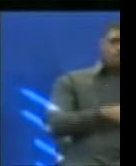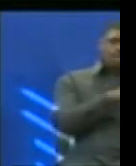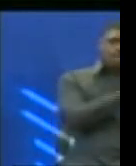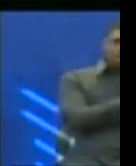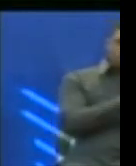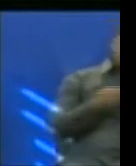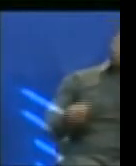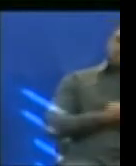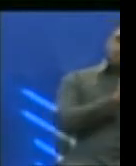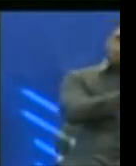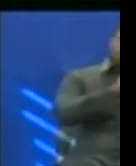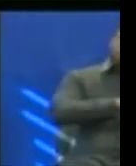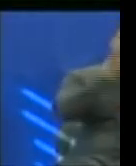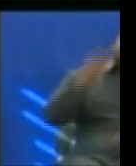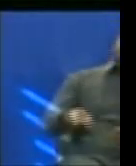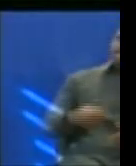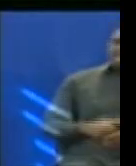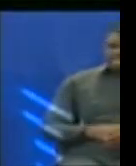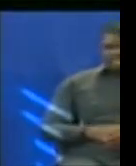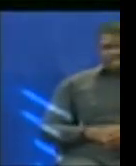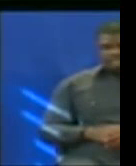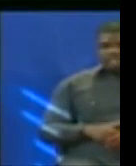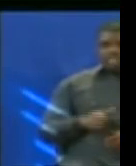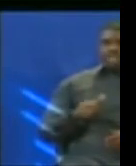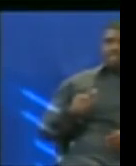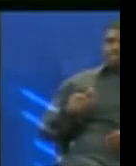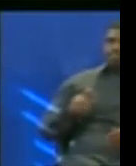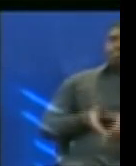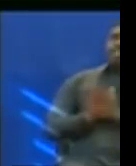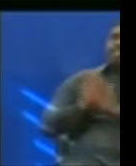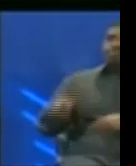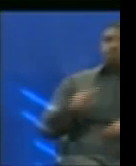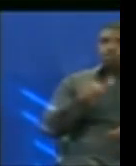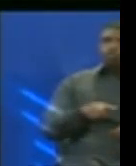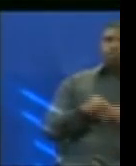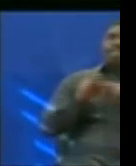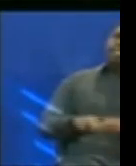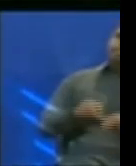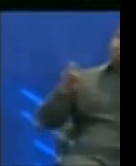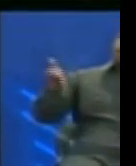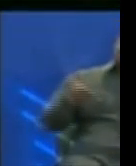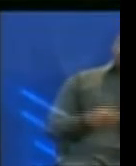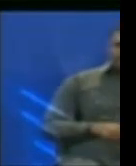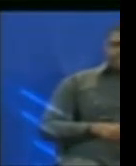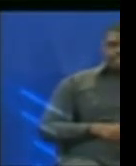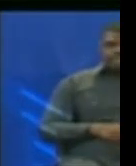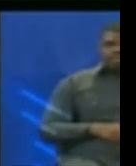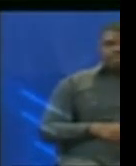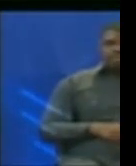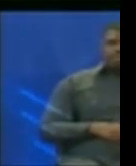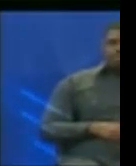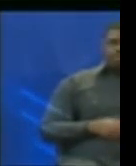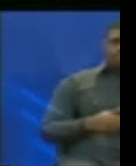watendaji wako wanakuangusha. Meli ipo, wananchi wamerundikana pale na misati, wanataja kupata